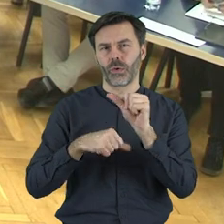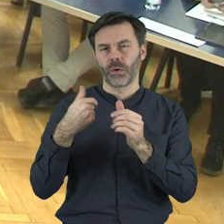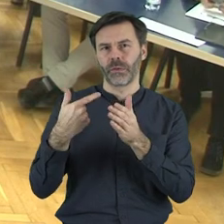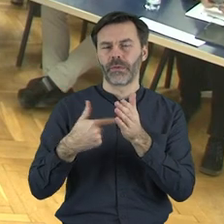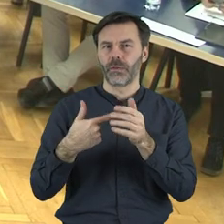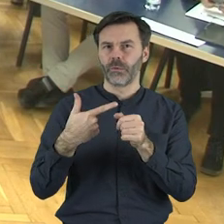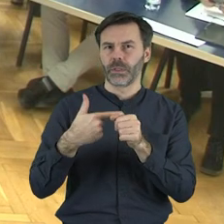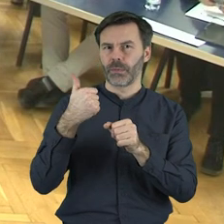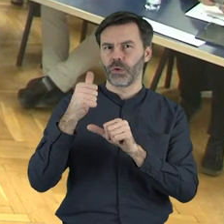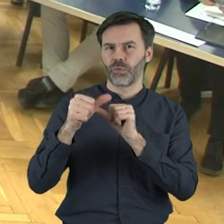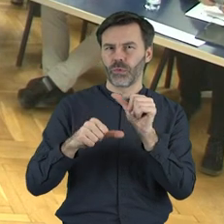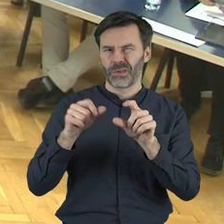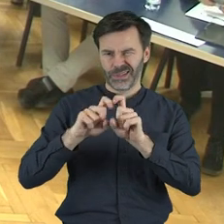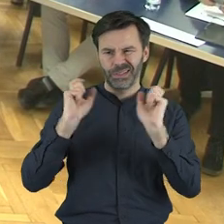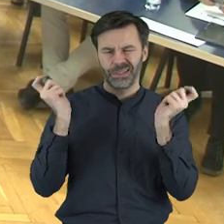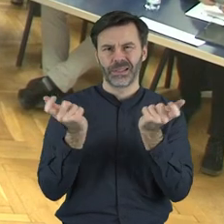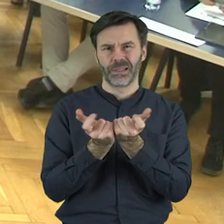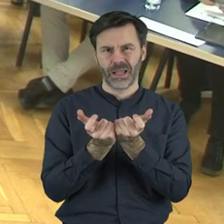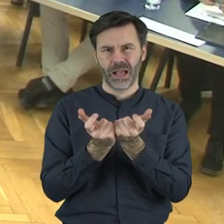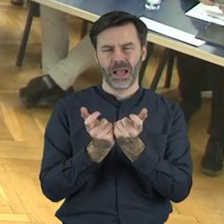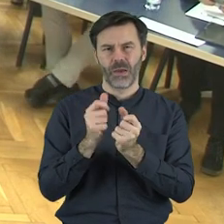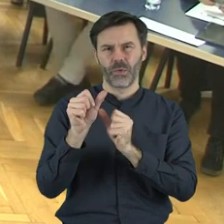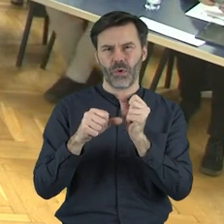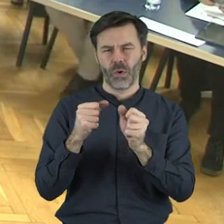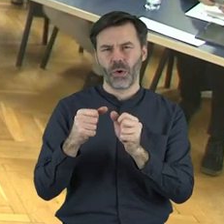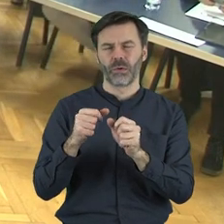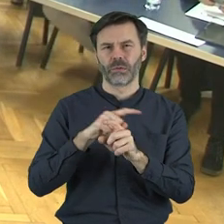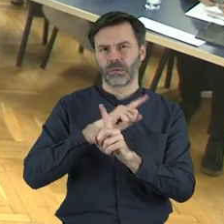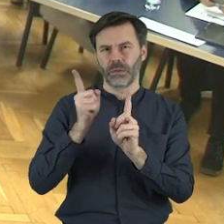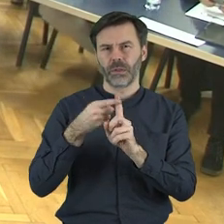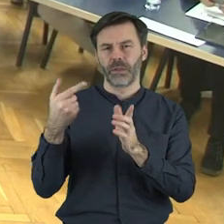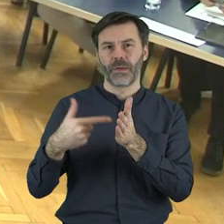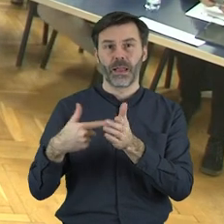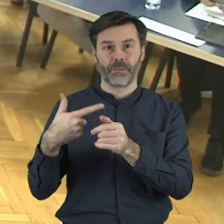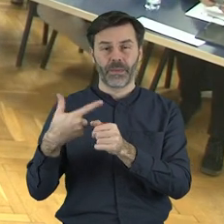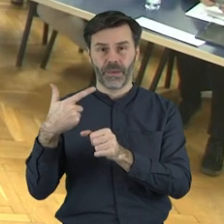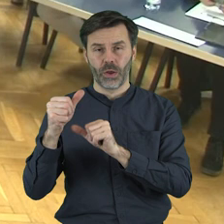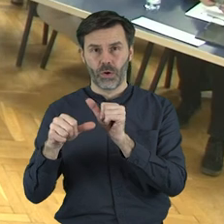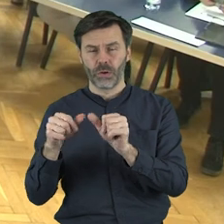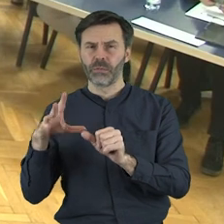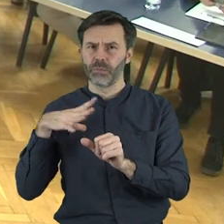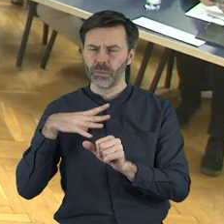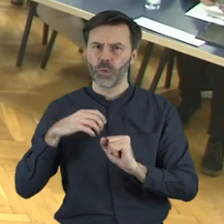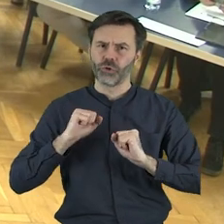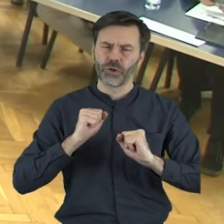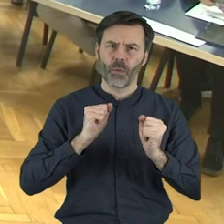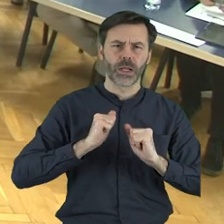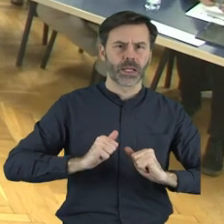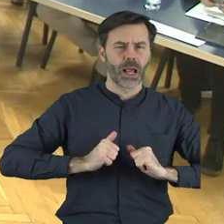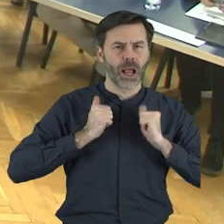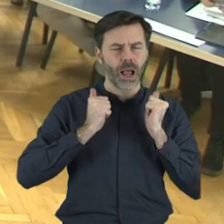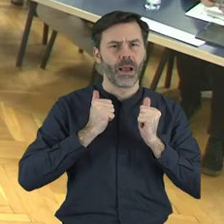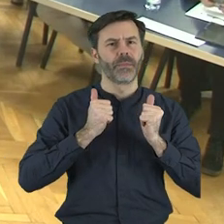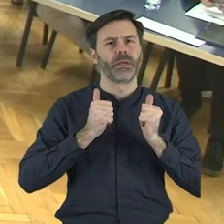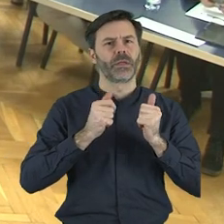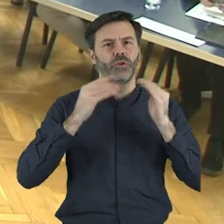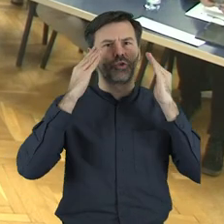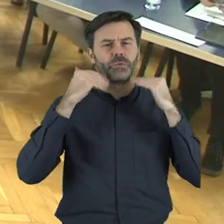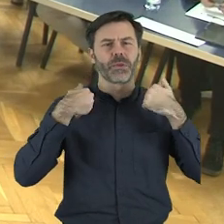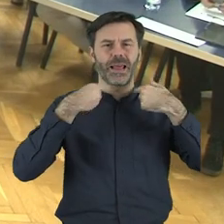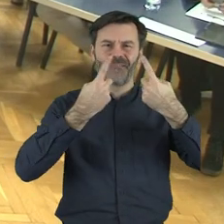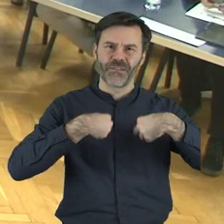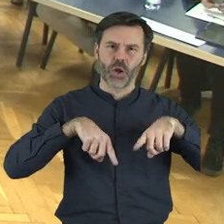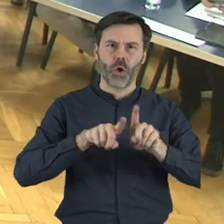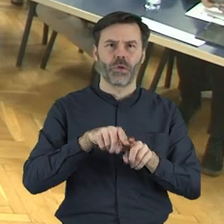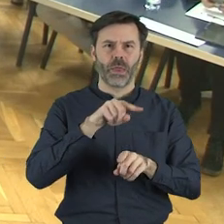były podejmowane jakieś działania, by szpital mógł zrealizować ten ewentualny plan samodzielnej